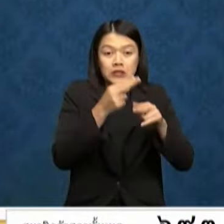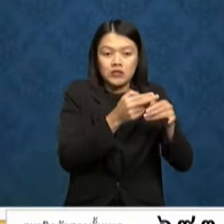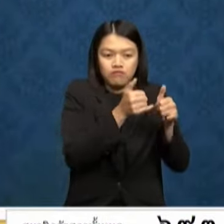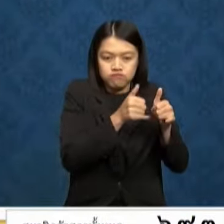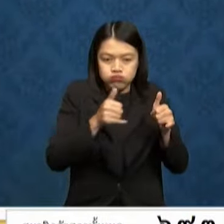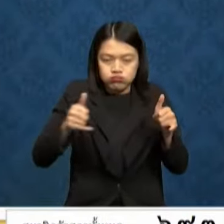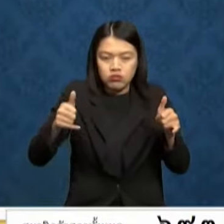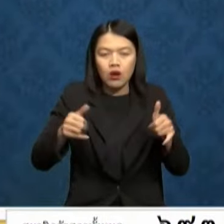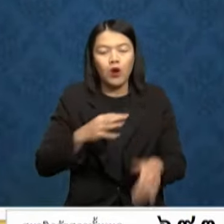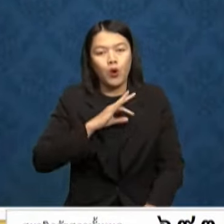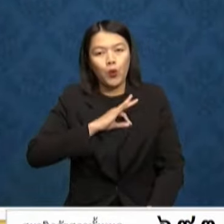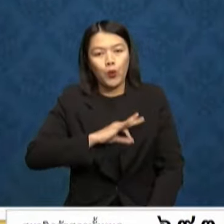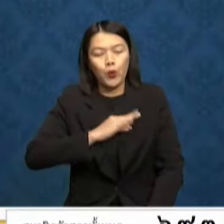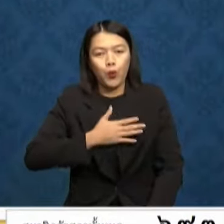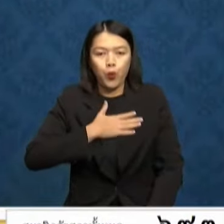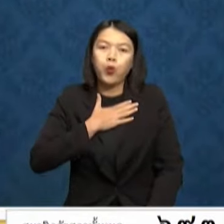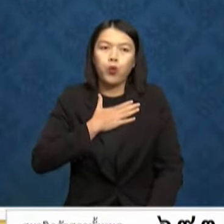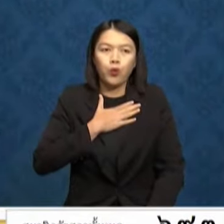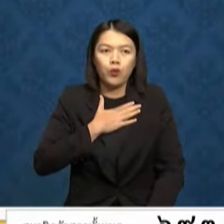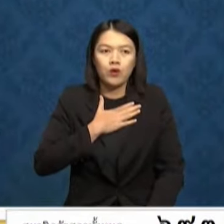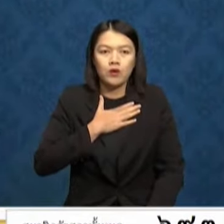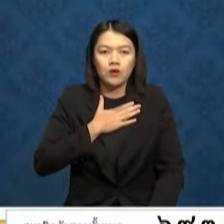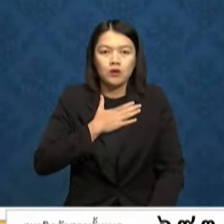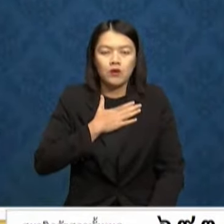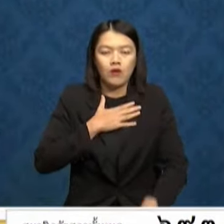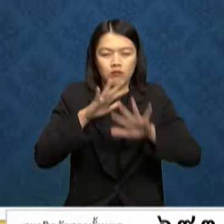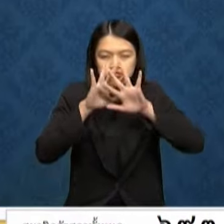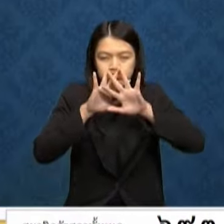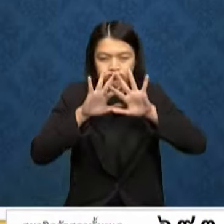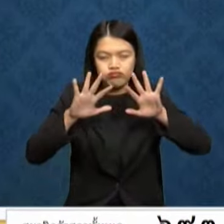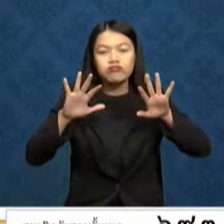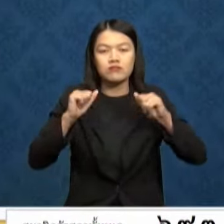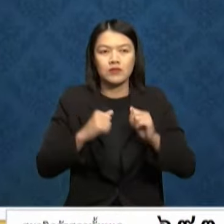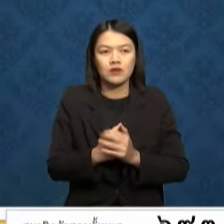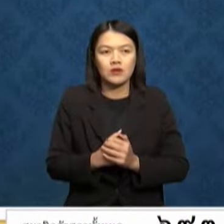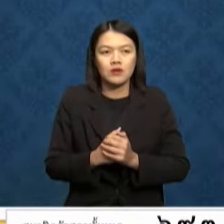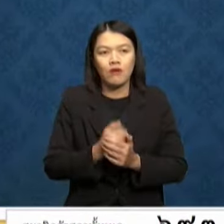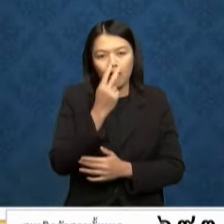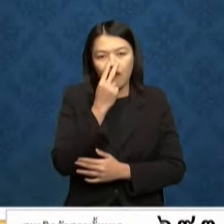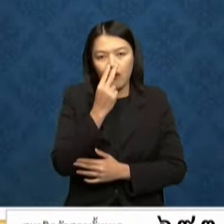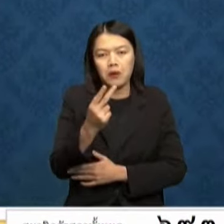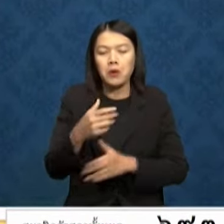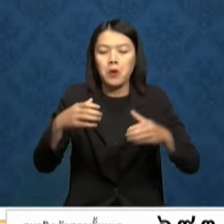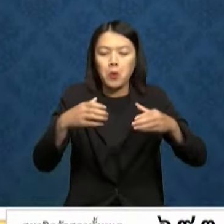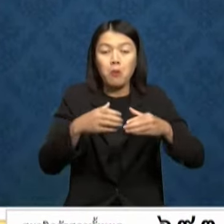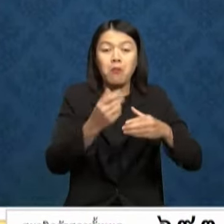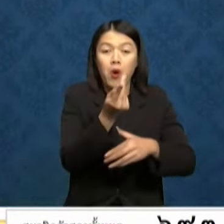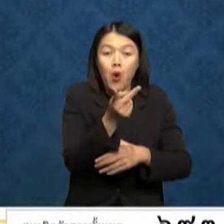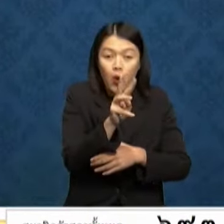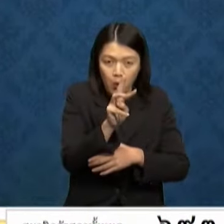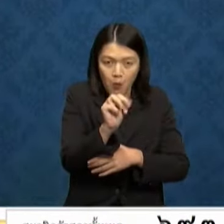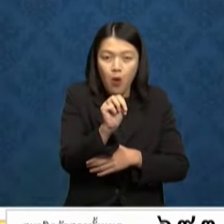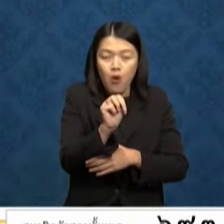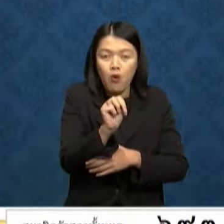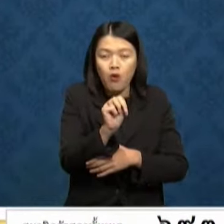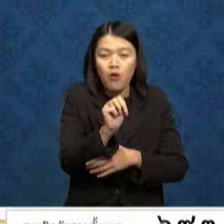มาทำให้ความหวังเหล่านั้นเริ่มลงเรือนเราได้แลเห็นว่าคณะรัฐมนตรีชุดนี้